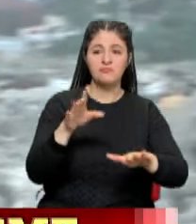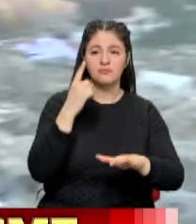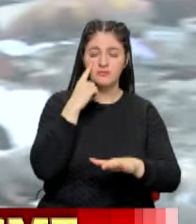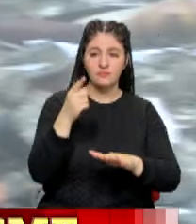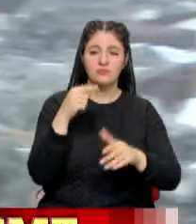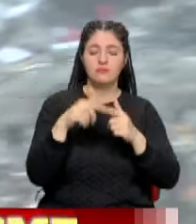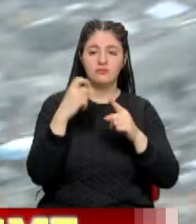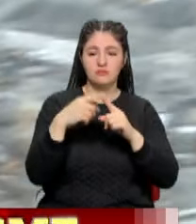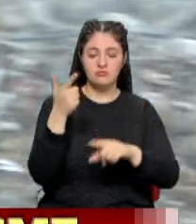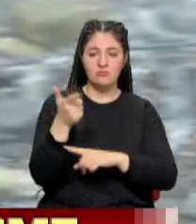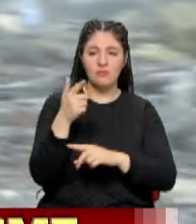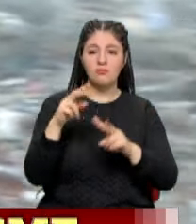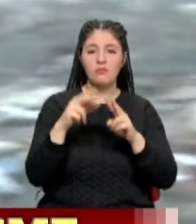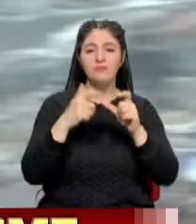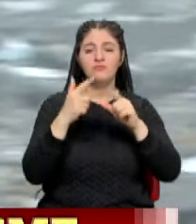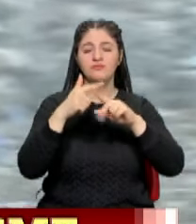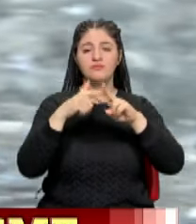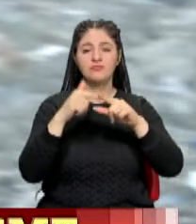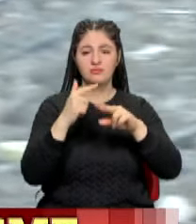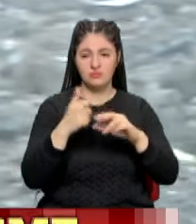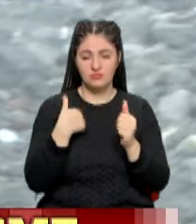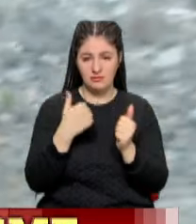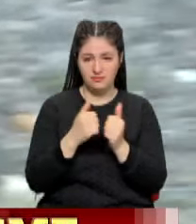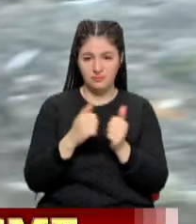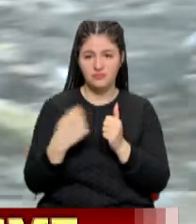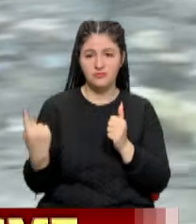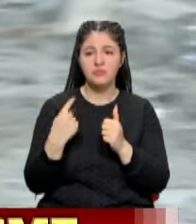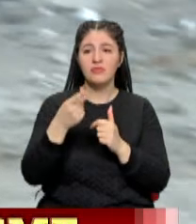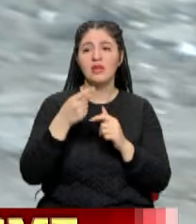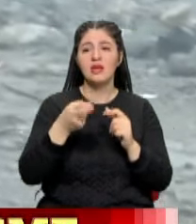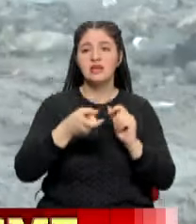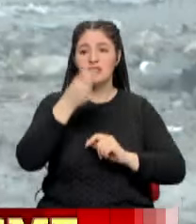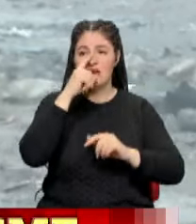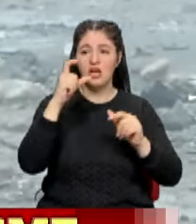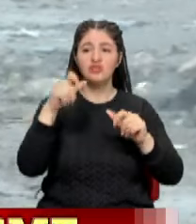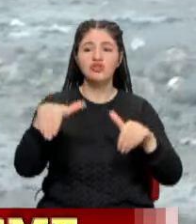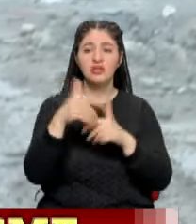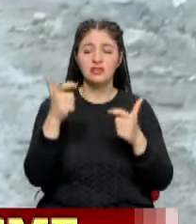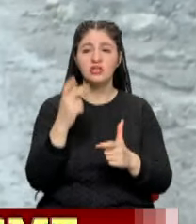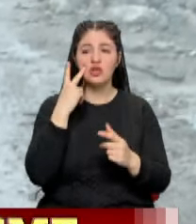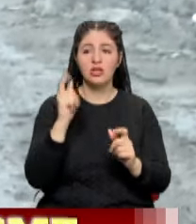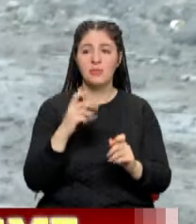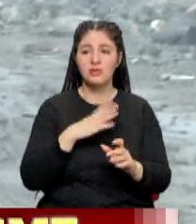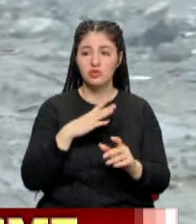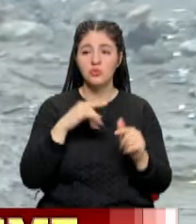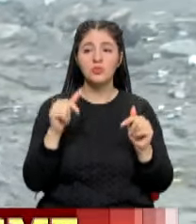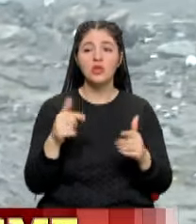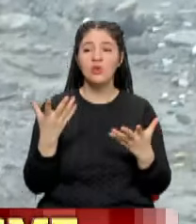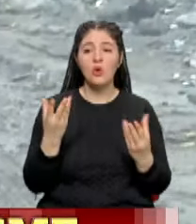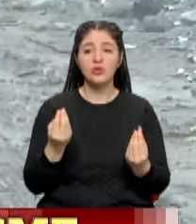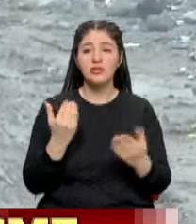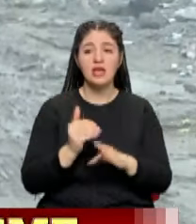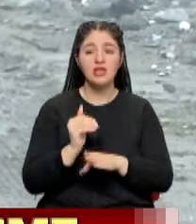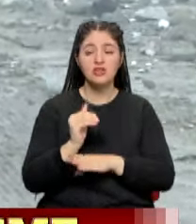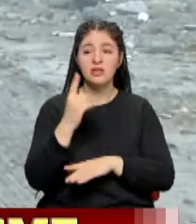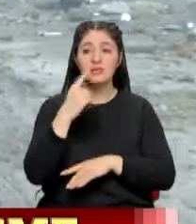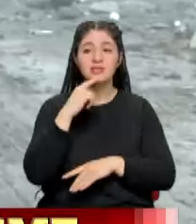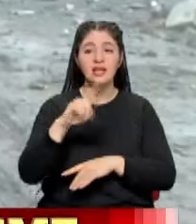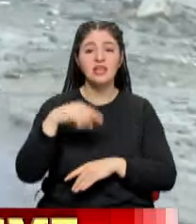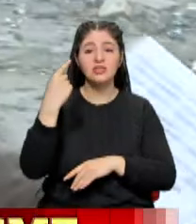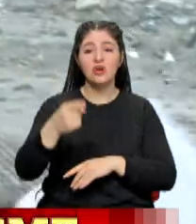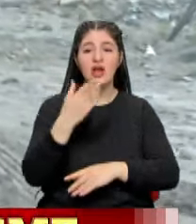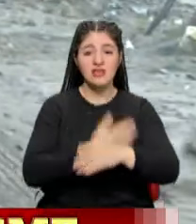Fox kameramanı Mustafa Soybaş'la birlikte size Saray Caddesi'ni göstermek istiyoruz. Burada ne oldu, ne yaşandı? Bir yıl